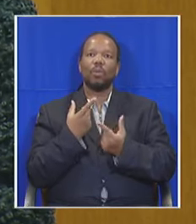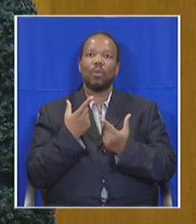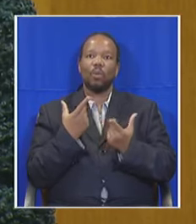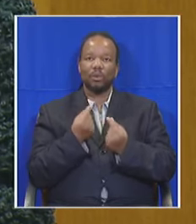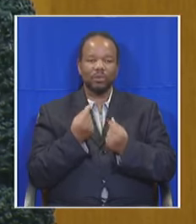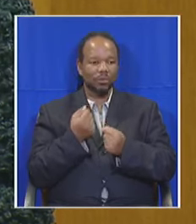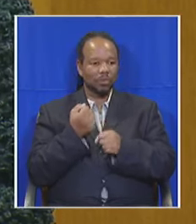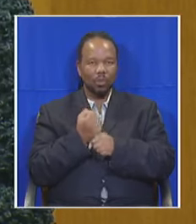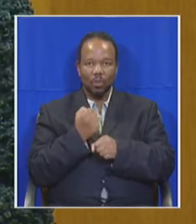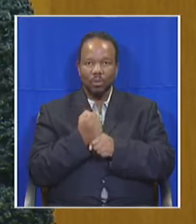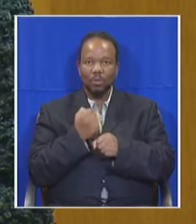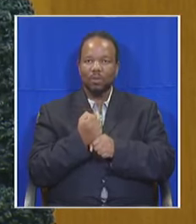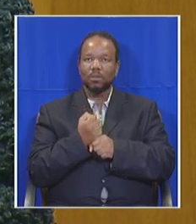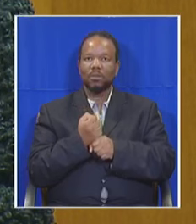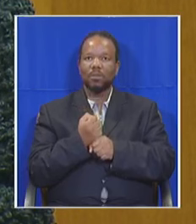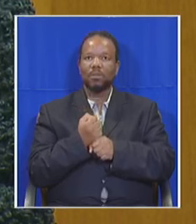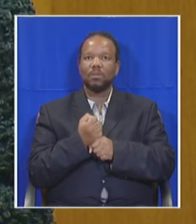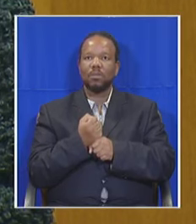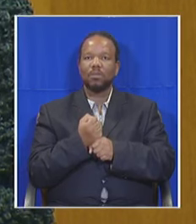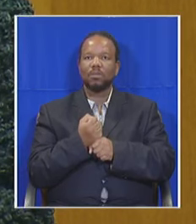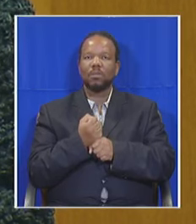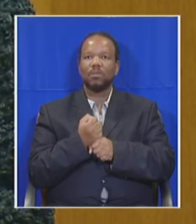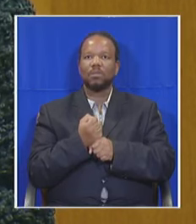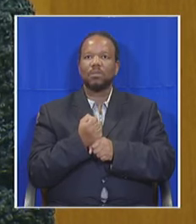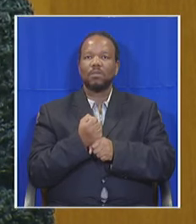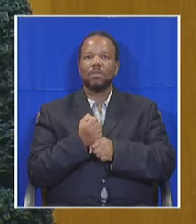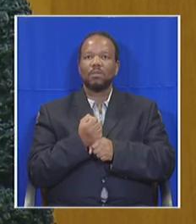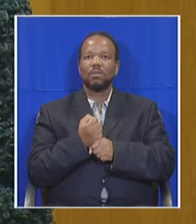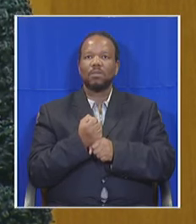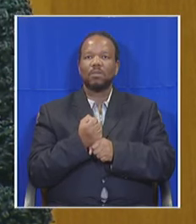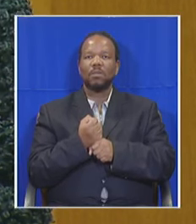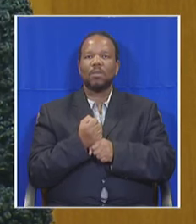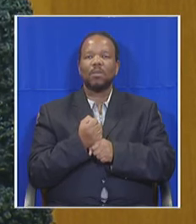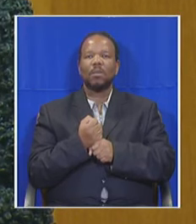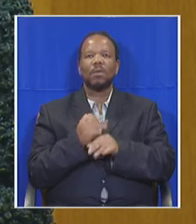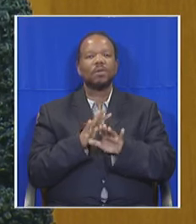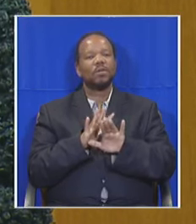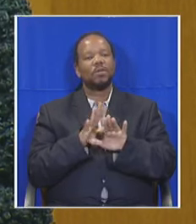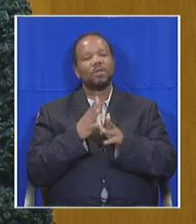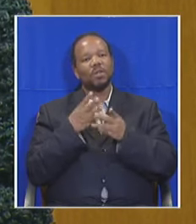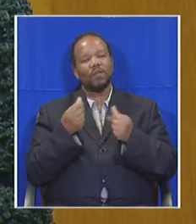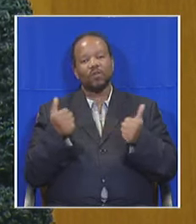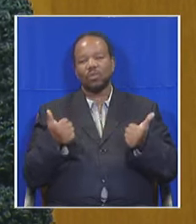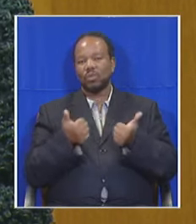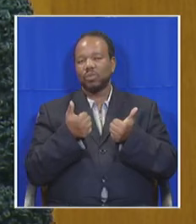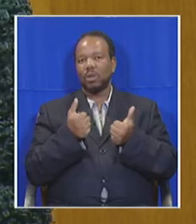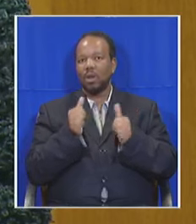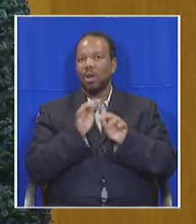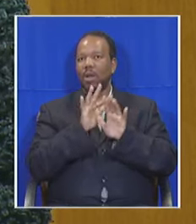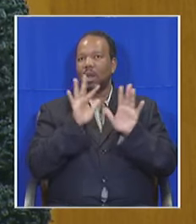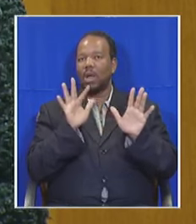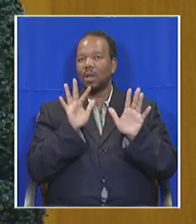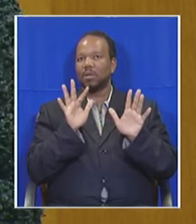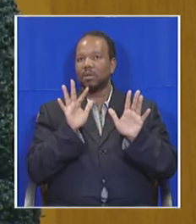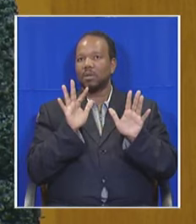Hy het net 'n tree gegee oor die skeiding na 'n helderder lig waar skadu's nie meer die syn bevlek